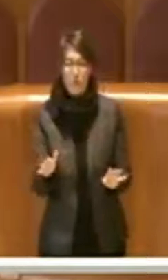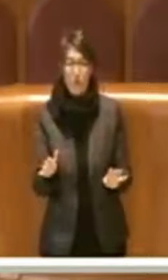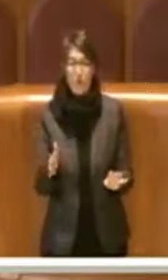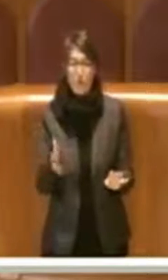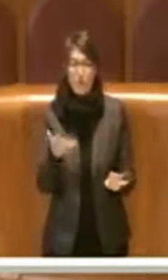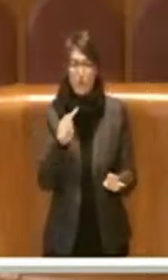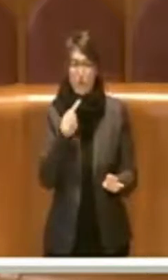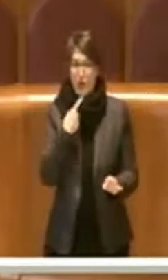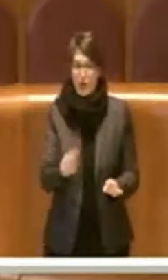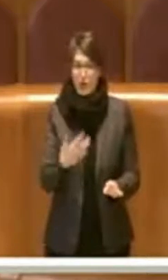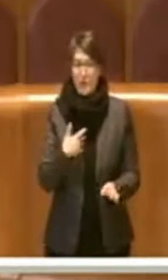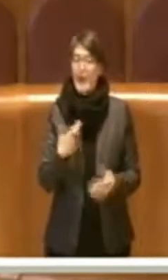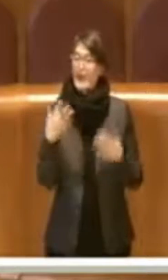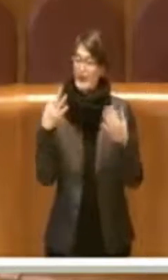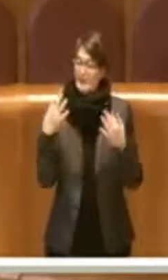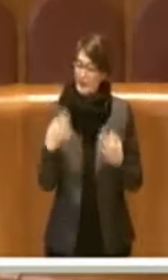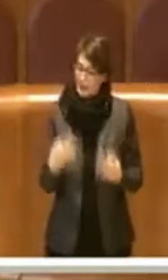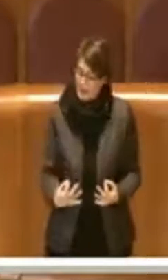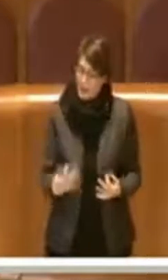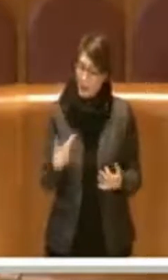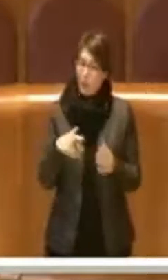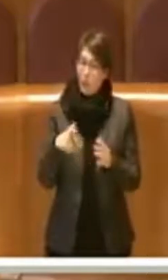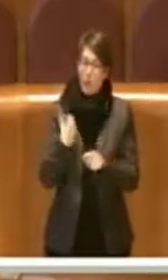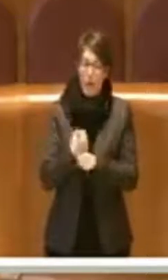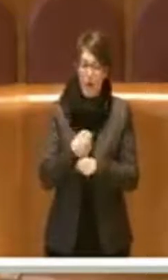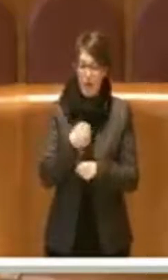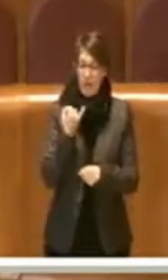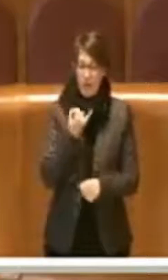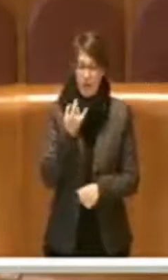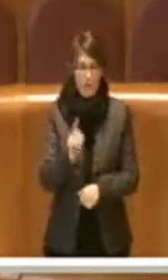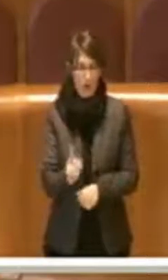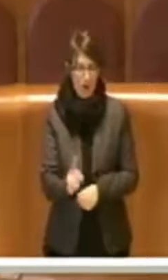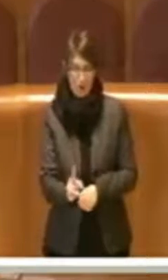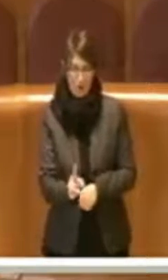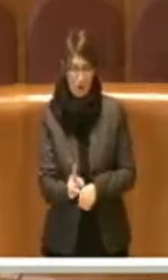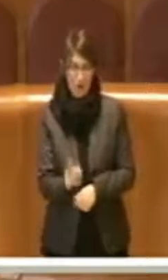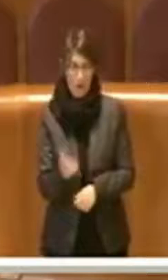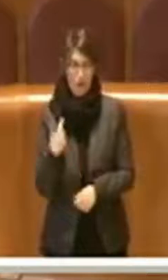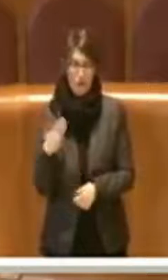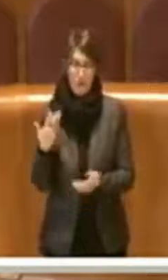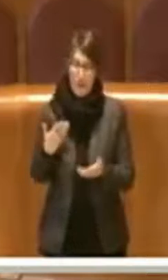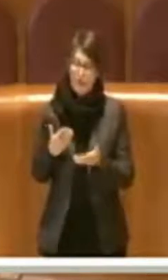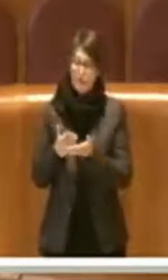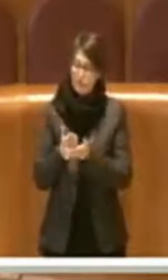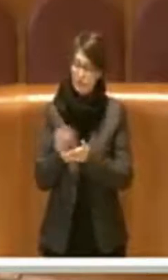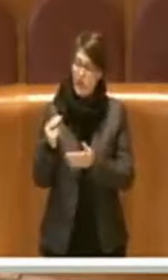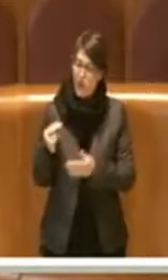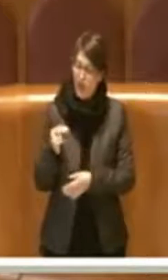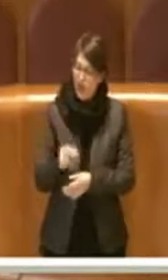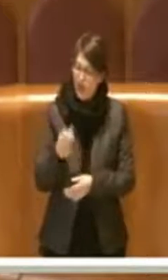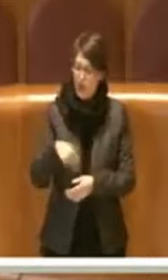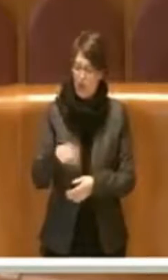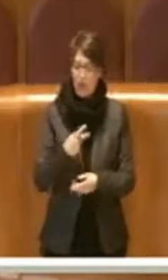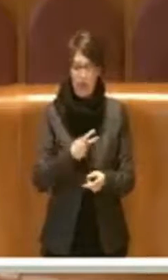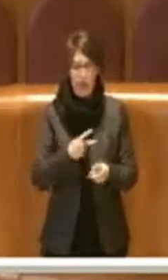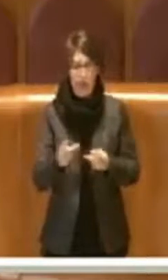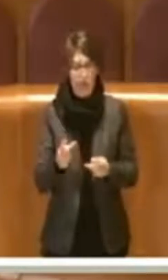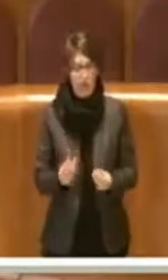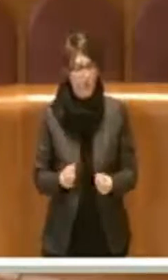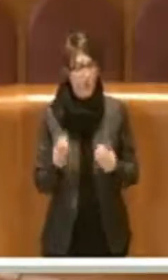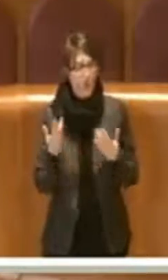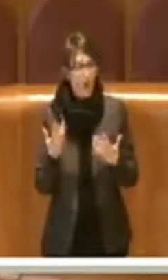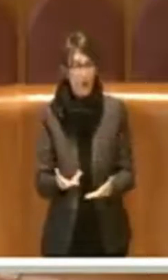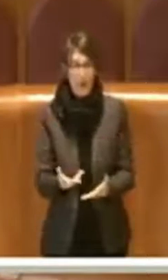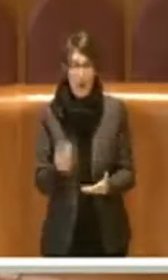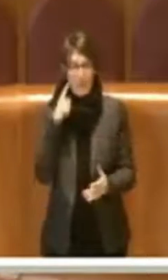che sicuramente non è stato un lavoro semplice. In questi anni abbiamo cercato veramente di fare il massimo in merito a